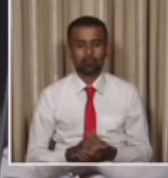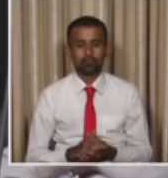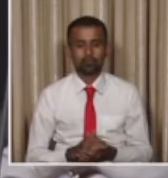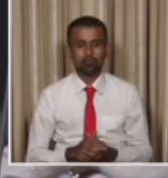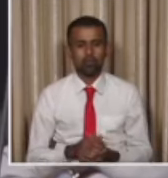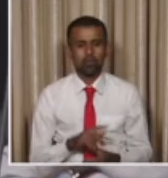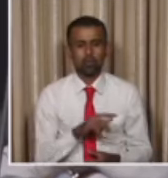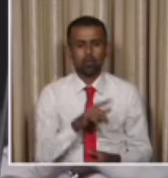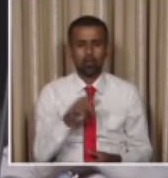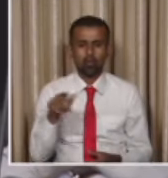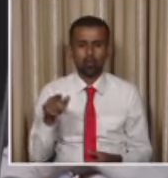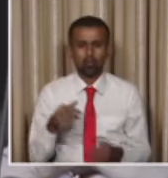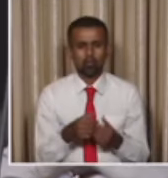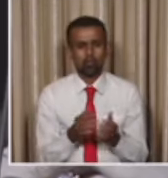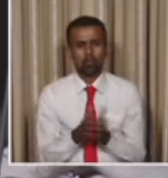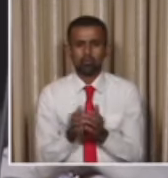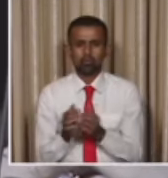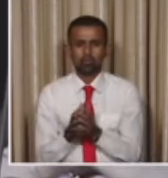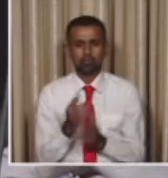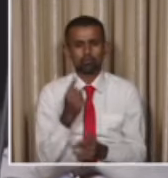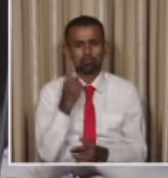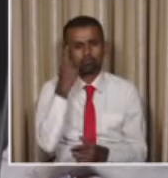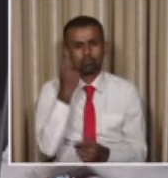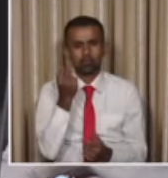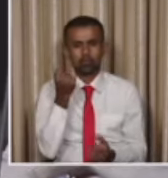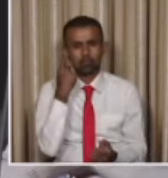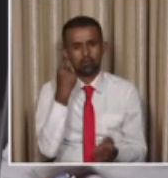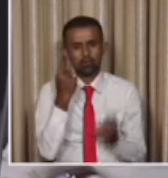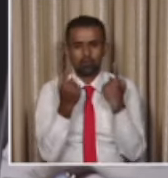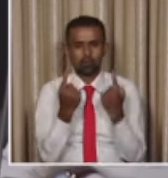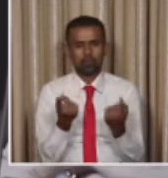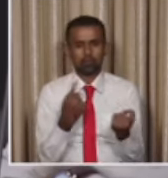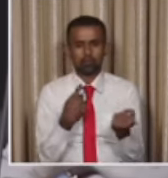කවුරු කොයි විදියට තම තම නැනපමණින් අදහස් ප්‍රකාශ කළත්